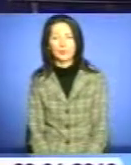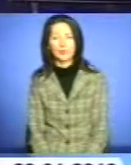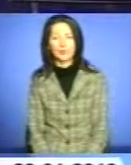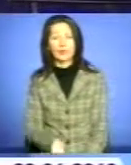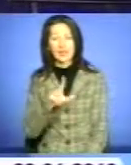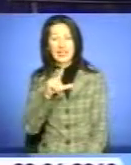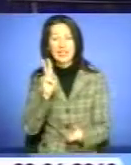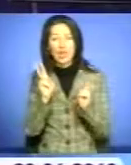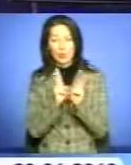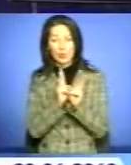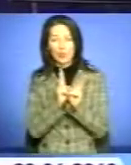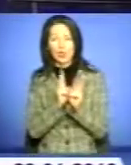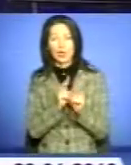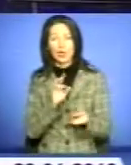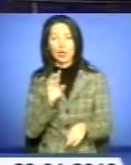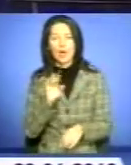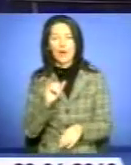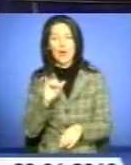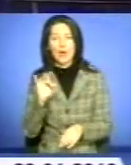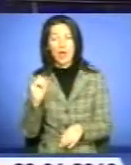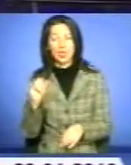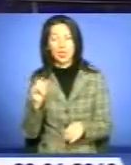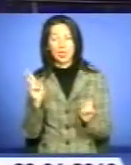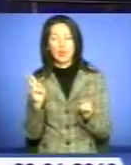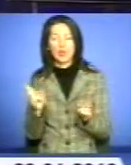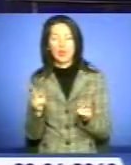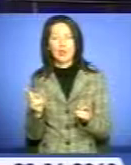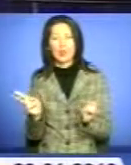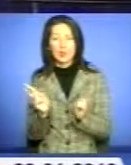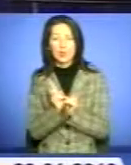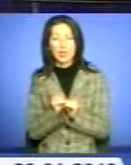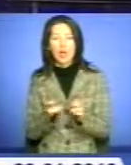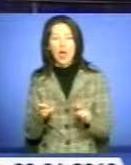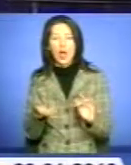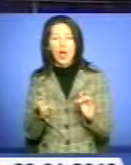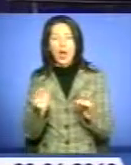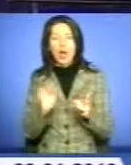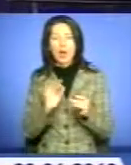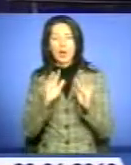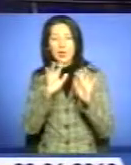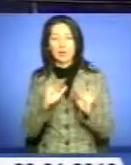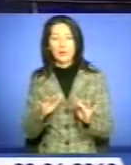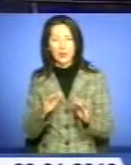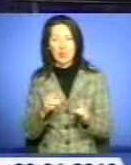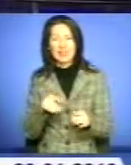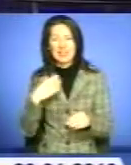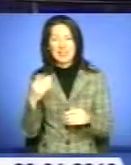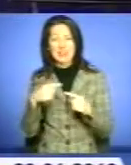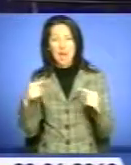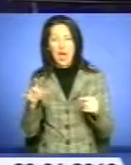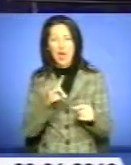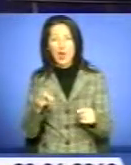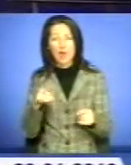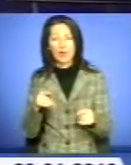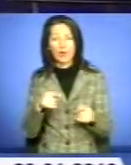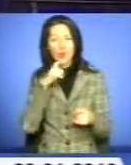Третя зустріч Twitter Event зібрала шанувальників соціальної мережі з різних регіонів України. Ми, як прихильники, також відвідали